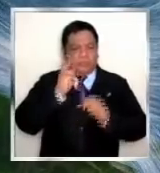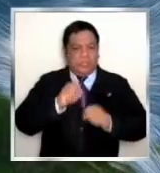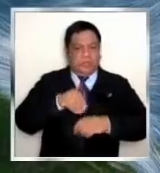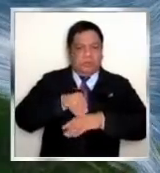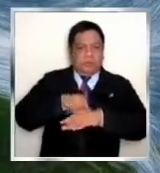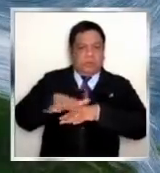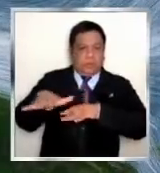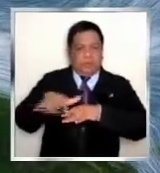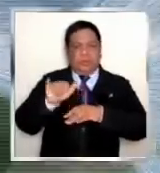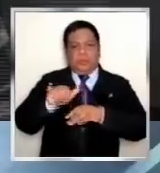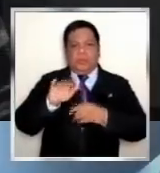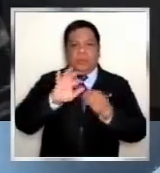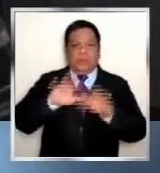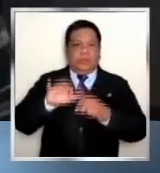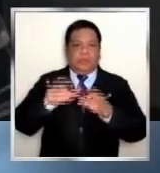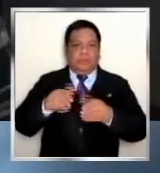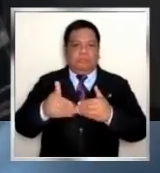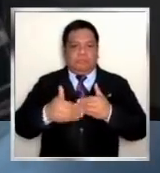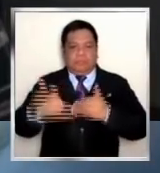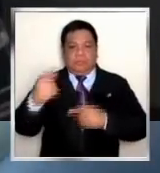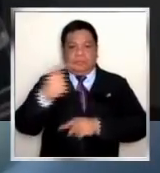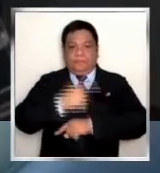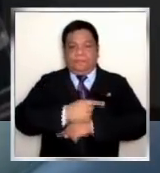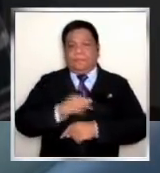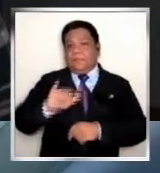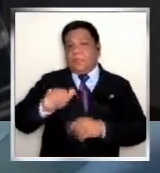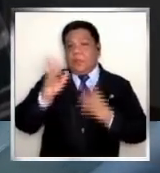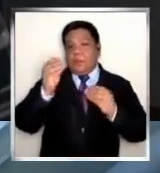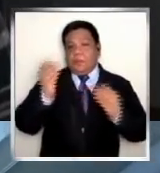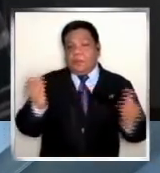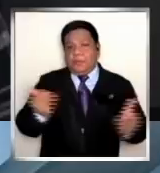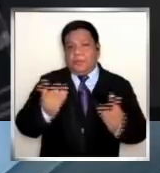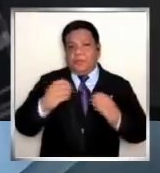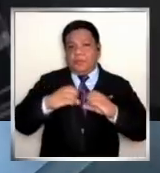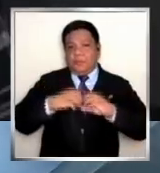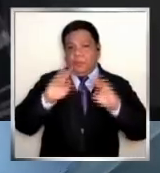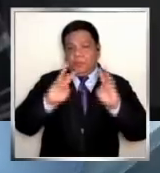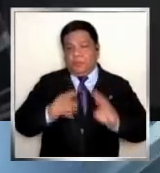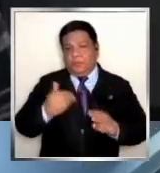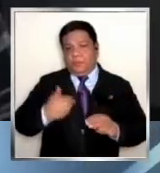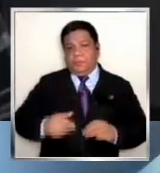araw. Yan ang latest mula sa GMA Weather. Ako po si Nathaniel Cruz,